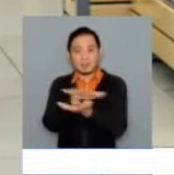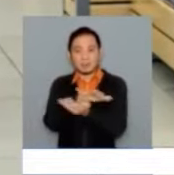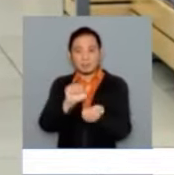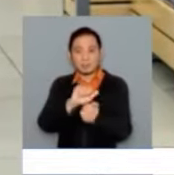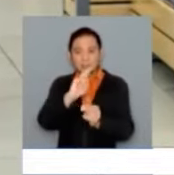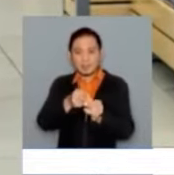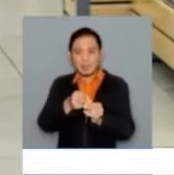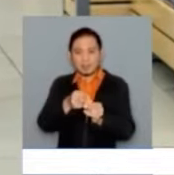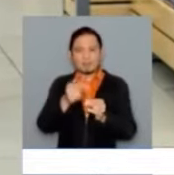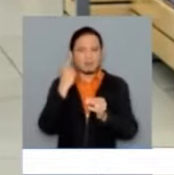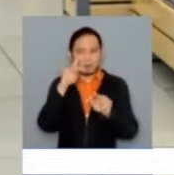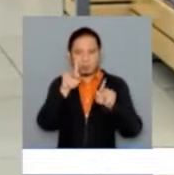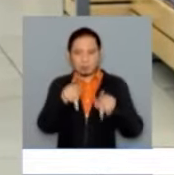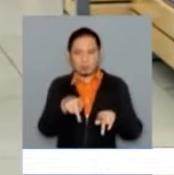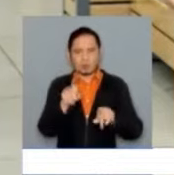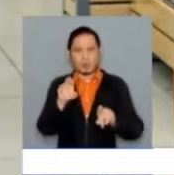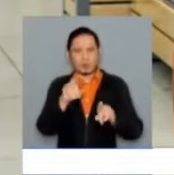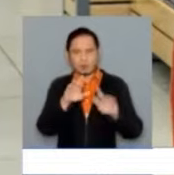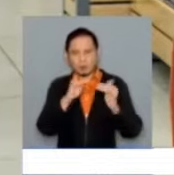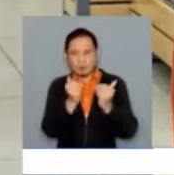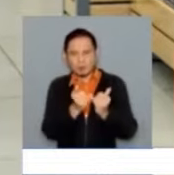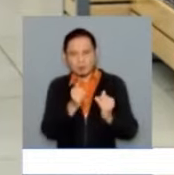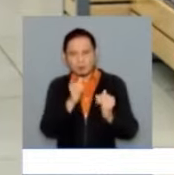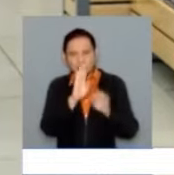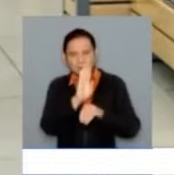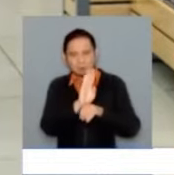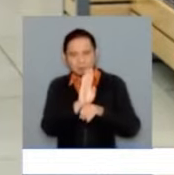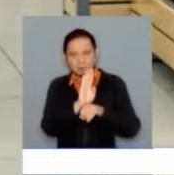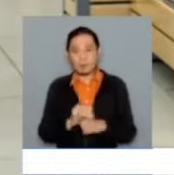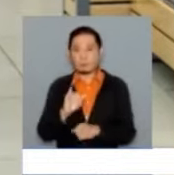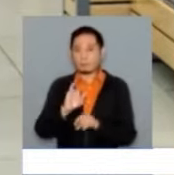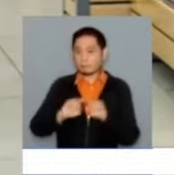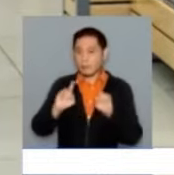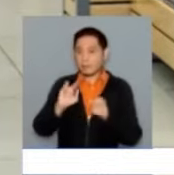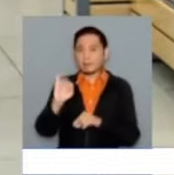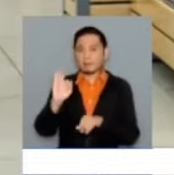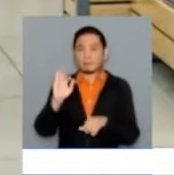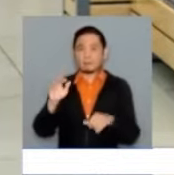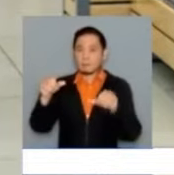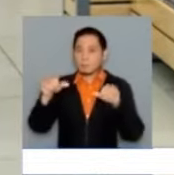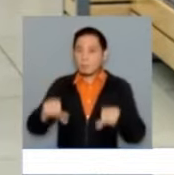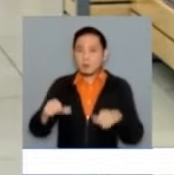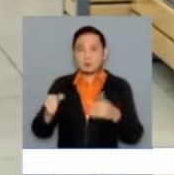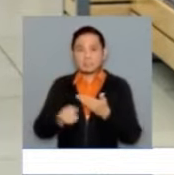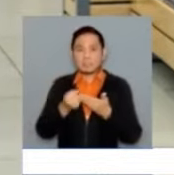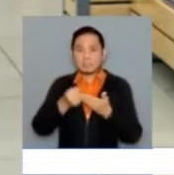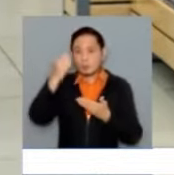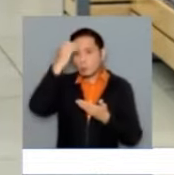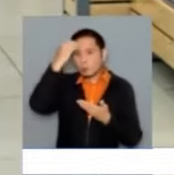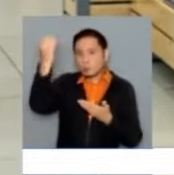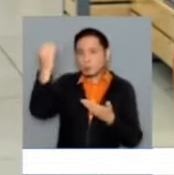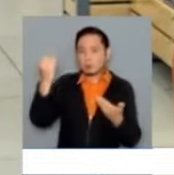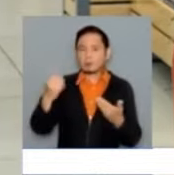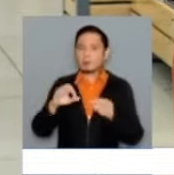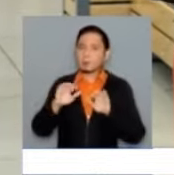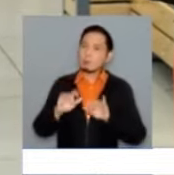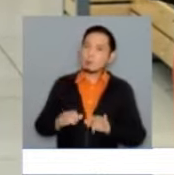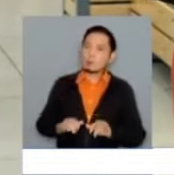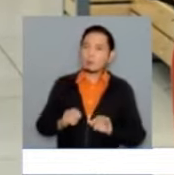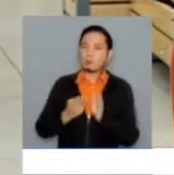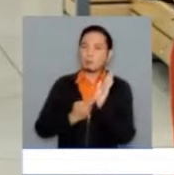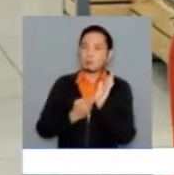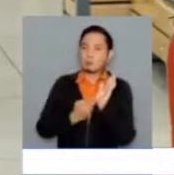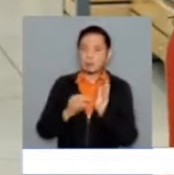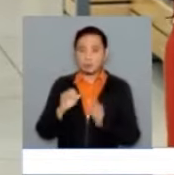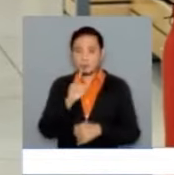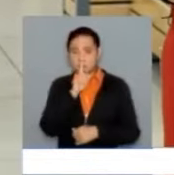establishmento. Pero kung nagpo-post lamang kayo ng simpleng opinion ninyo, lalo na kung totoo naman ang kwento at lalo na